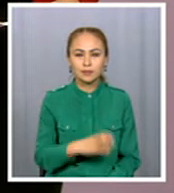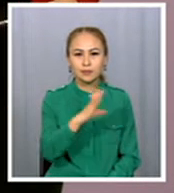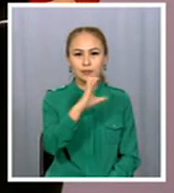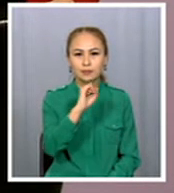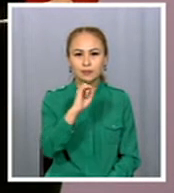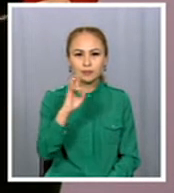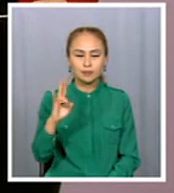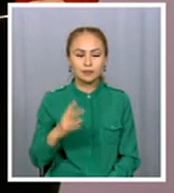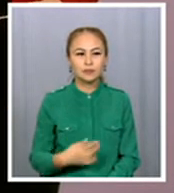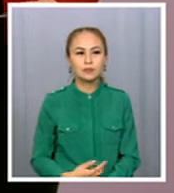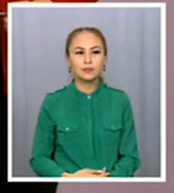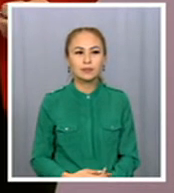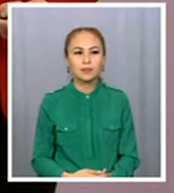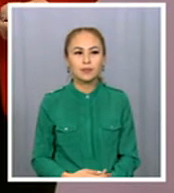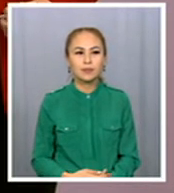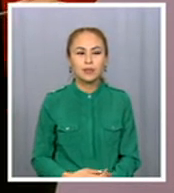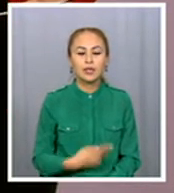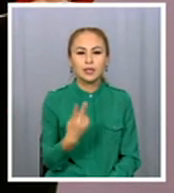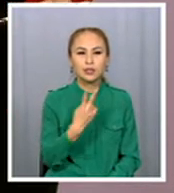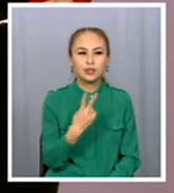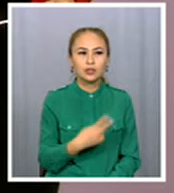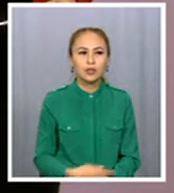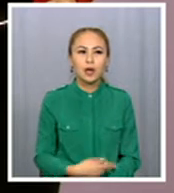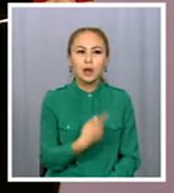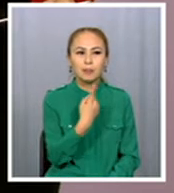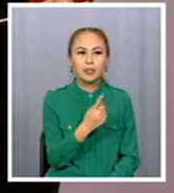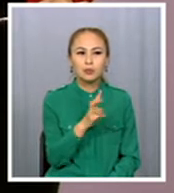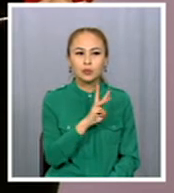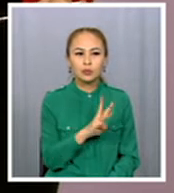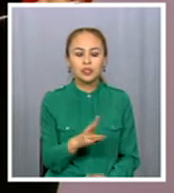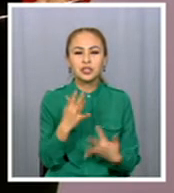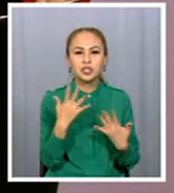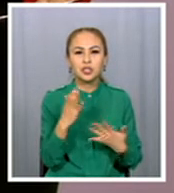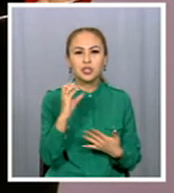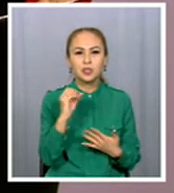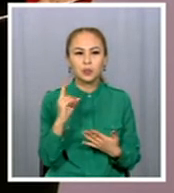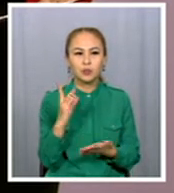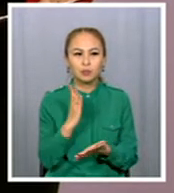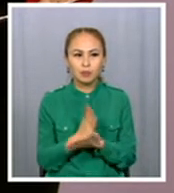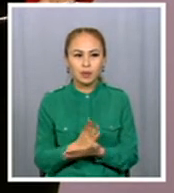Сан. Екінші, бір минутта неше секунд бар?